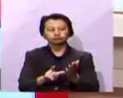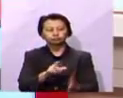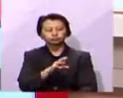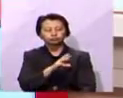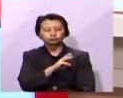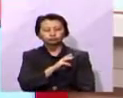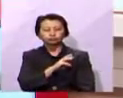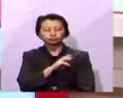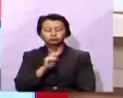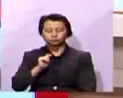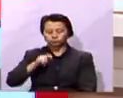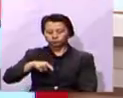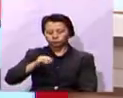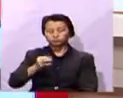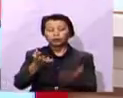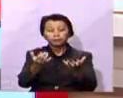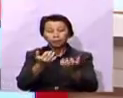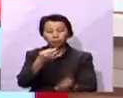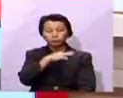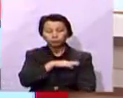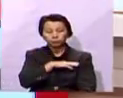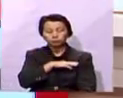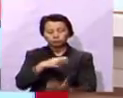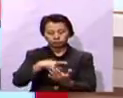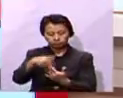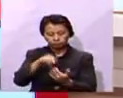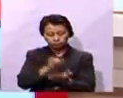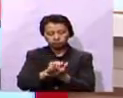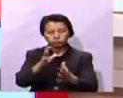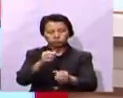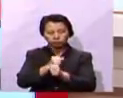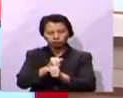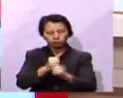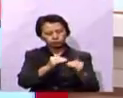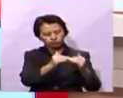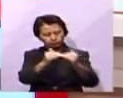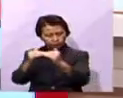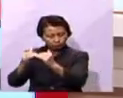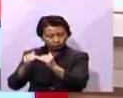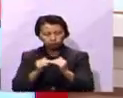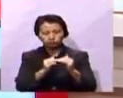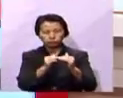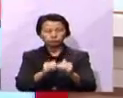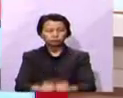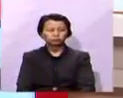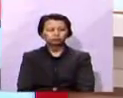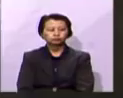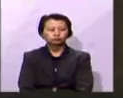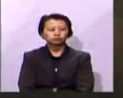Dr. Ahmad Zahid Hamidi mahu manfaat menerusi program itu diperoleh sama rata.